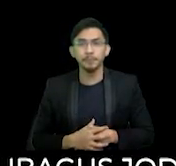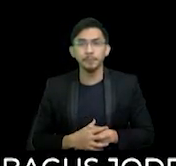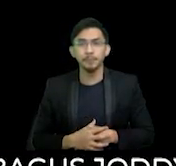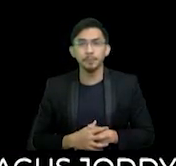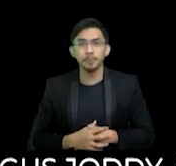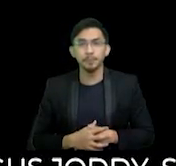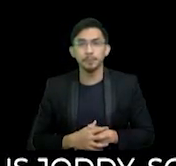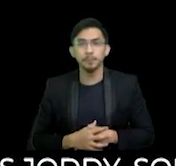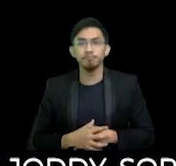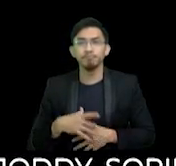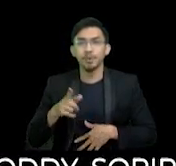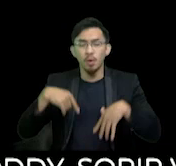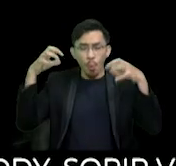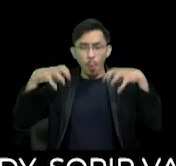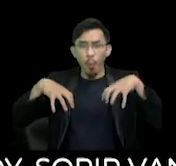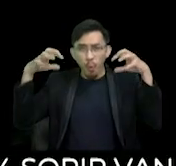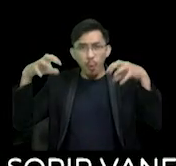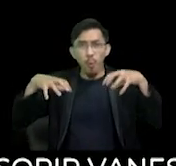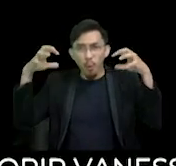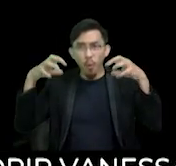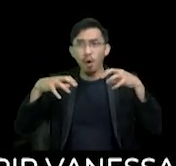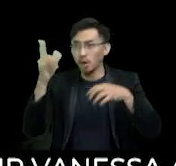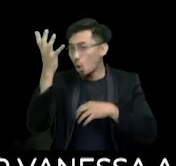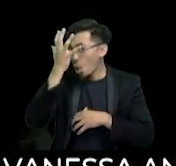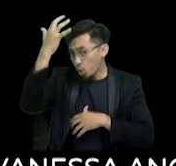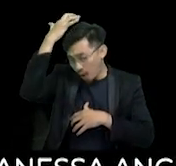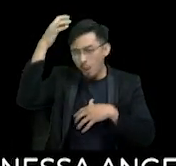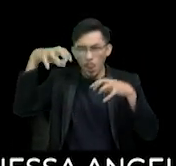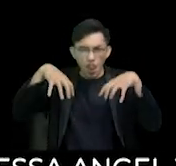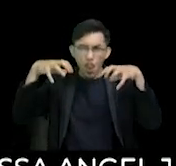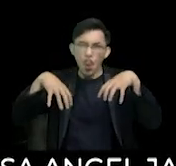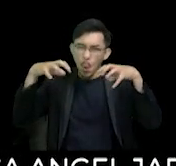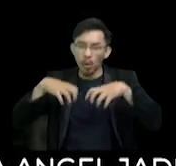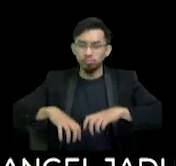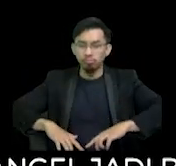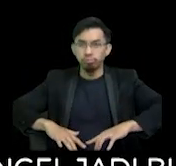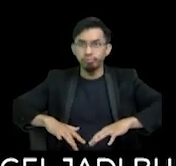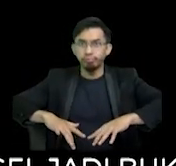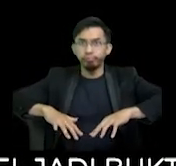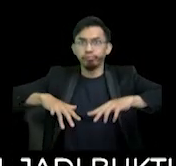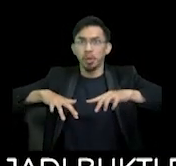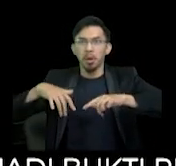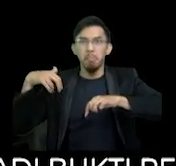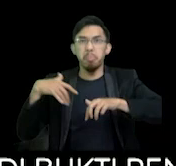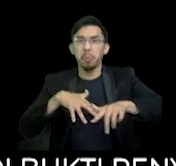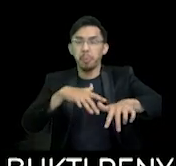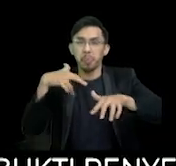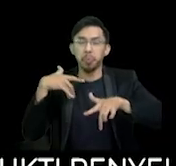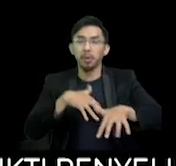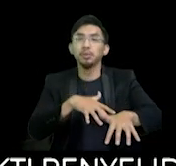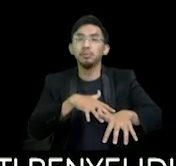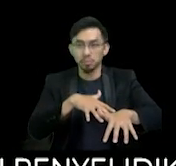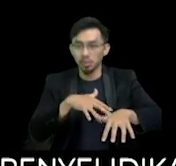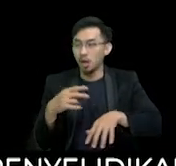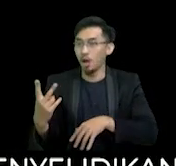Akibat hujan deras mengguyur wilayah Kabupaten Gorontalo, 3 kecamatan di wilayah itu diterjang banjir bandang. 2 warga, ibu dan